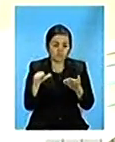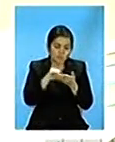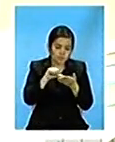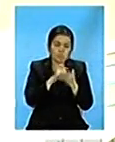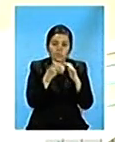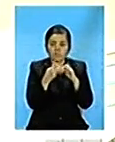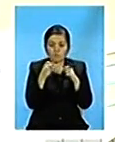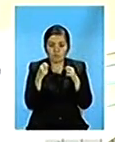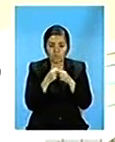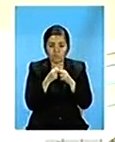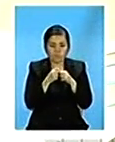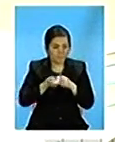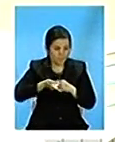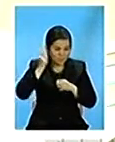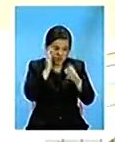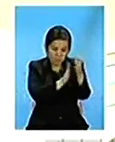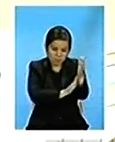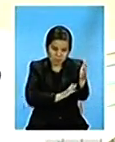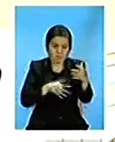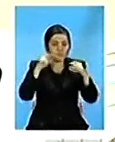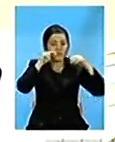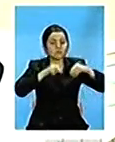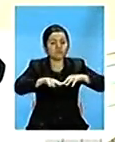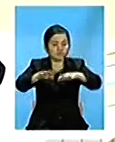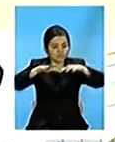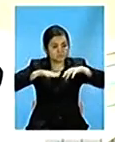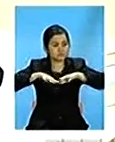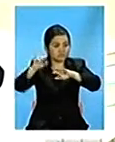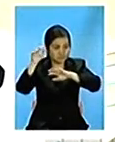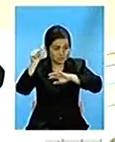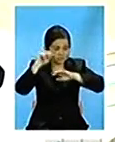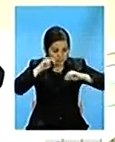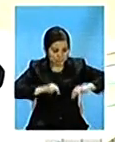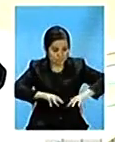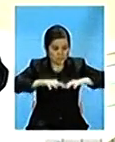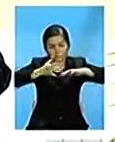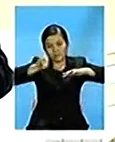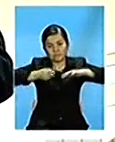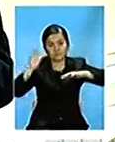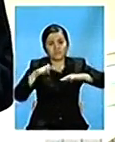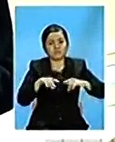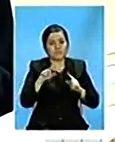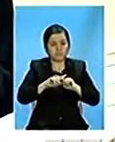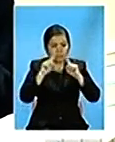ไม่ให้ท่วมนานท่วมก็ผ่านไปเพราะถึงปีก็ท่วมทุกปี